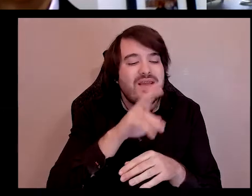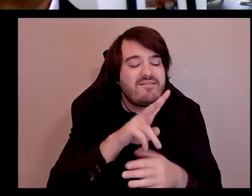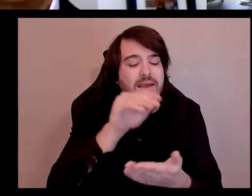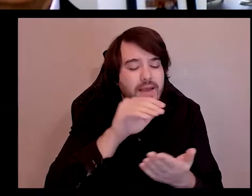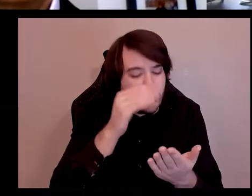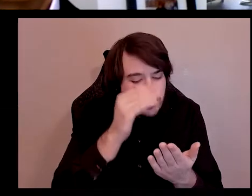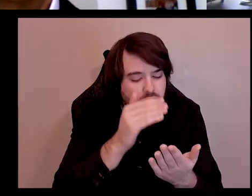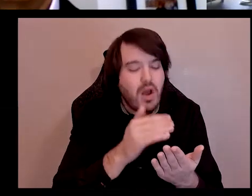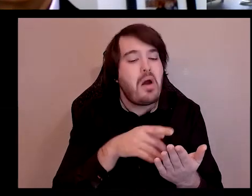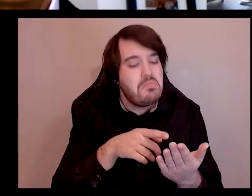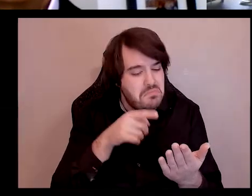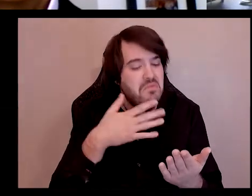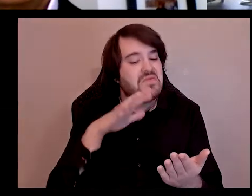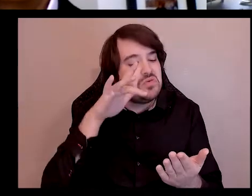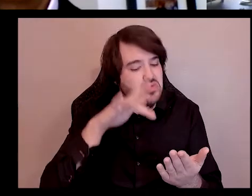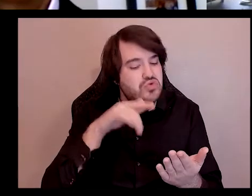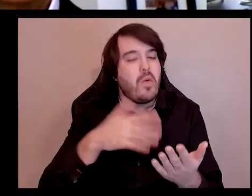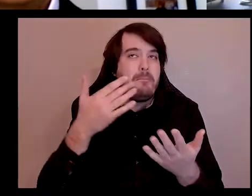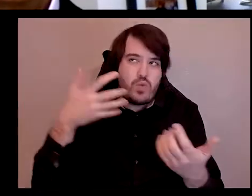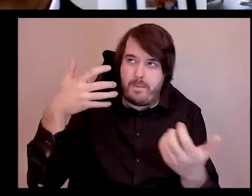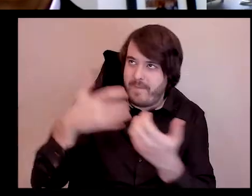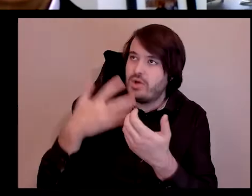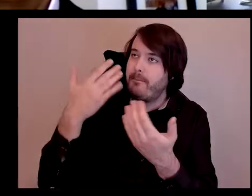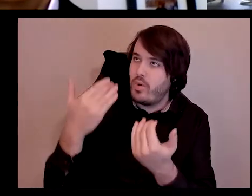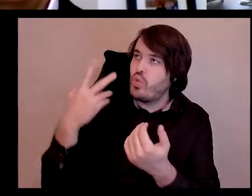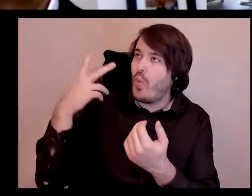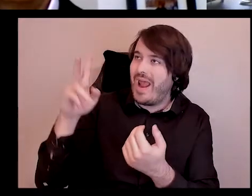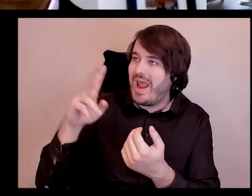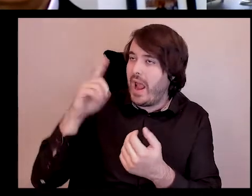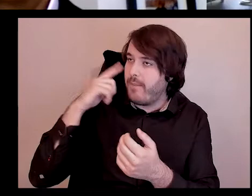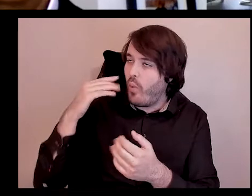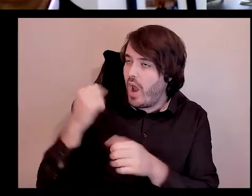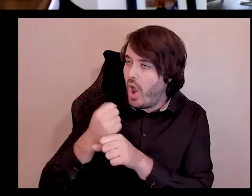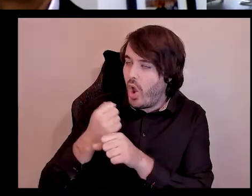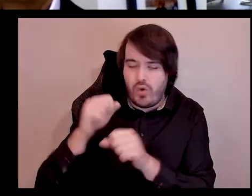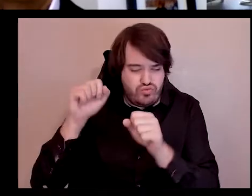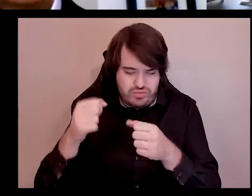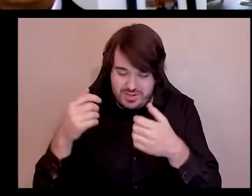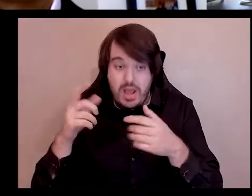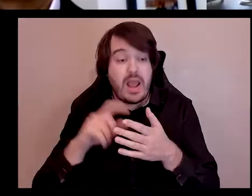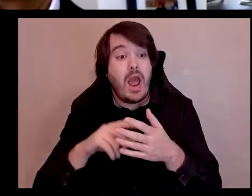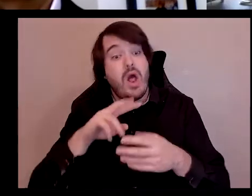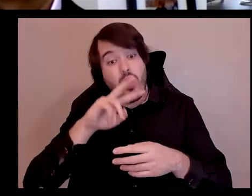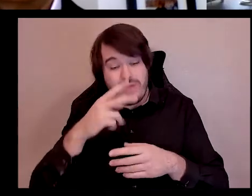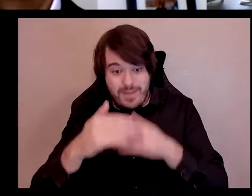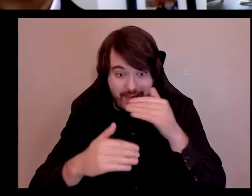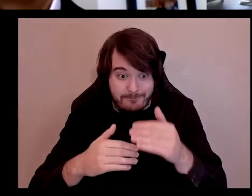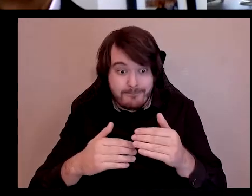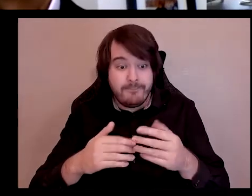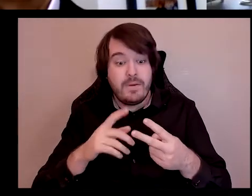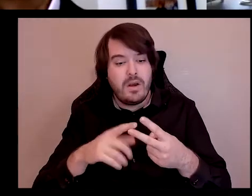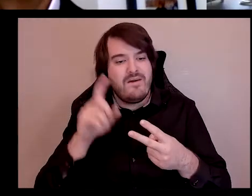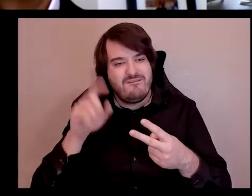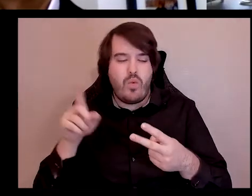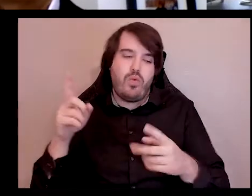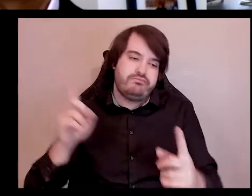par des compétences techniques. Il faut que sur le CV, il y ait un appariement avec les besoins de l'employeur. Ça, c'est une réalité.